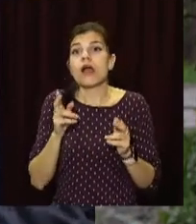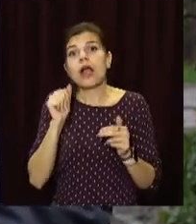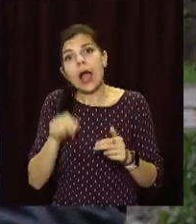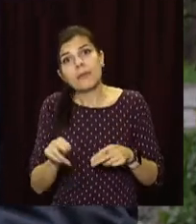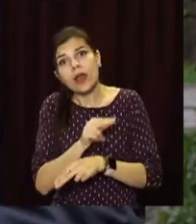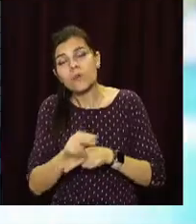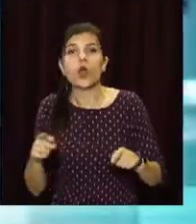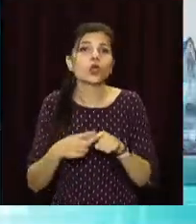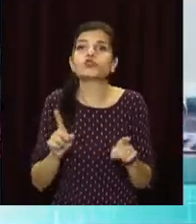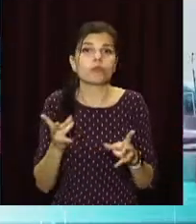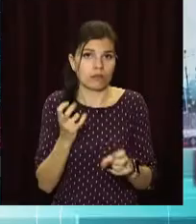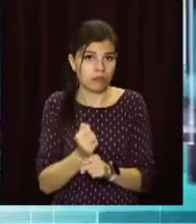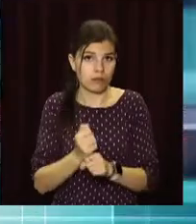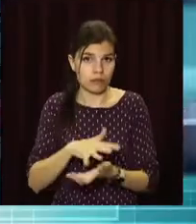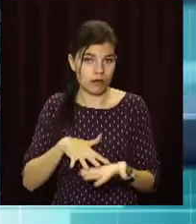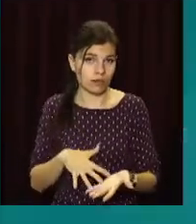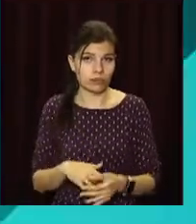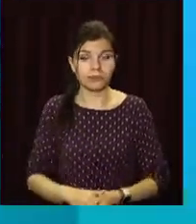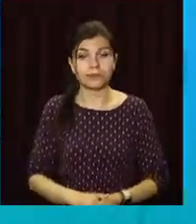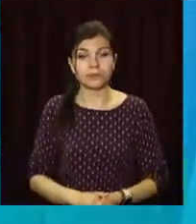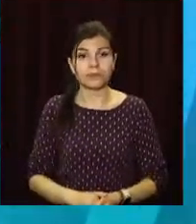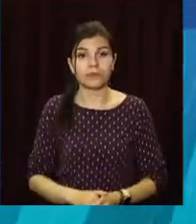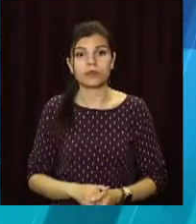капитальном ремонте моста.